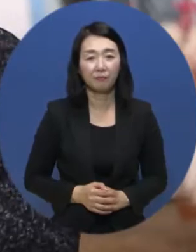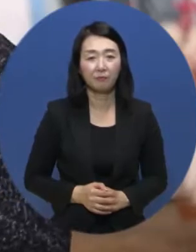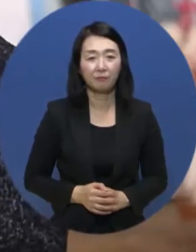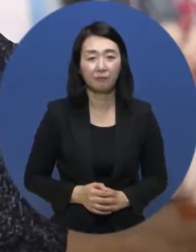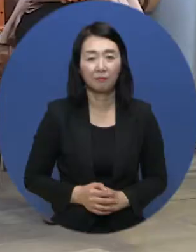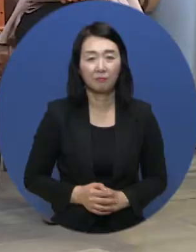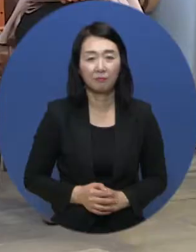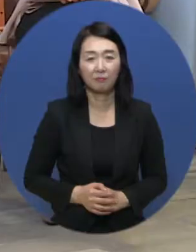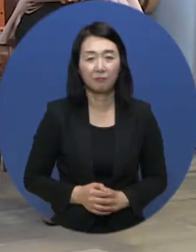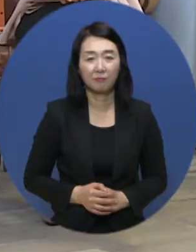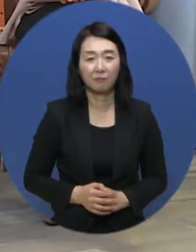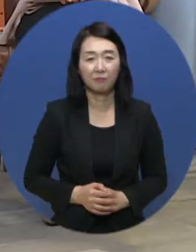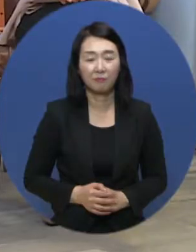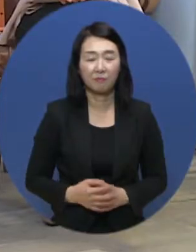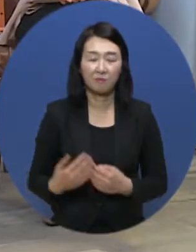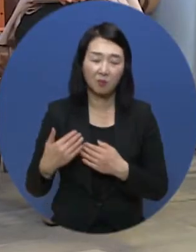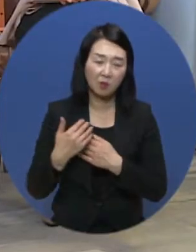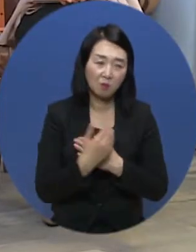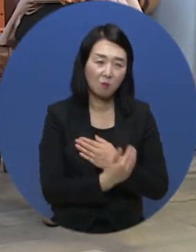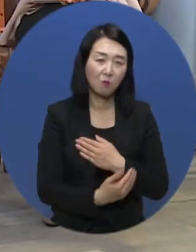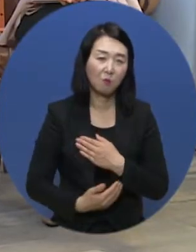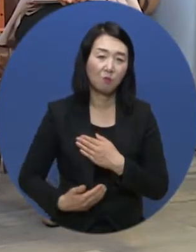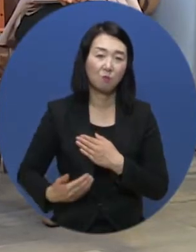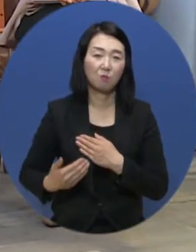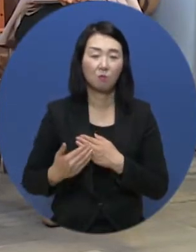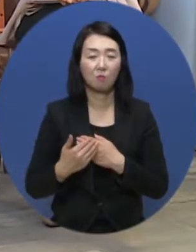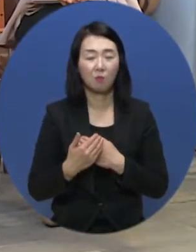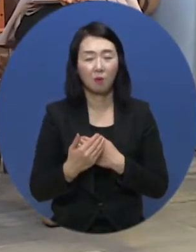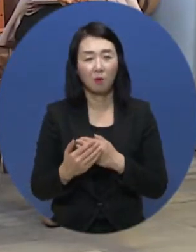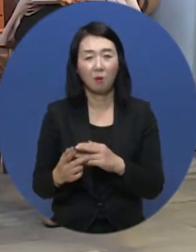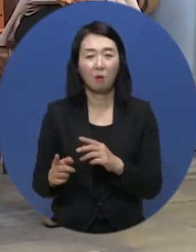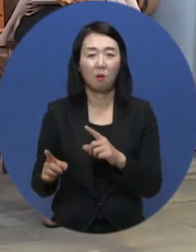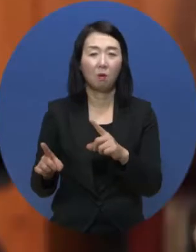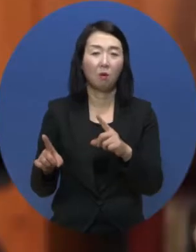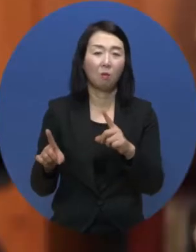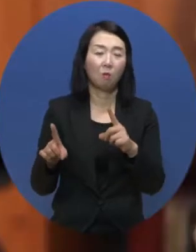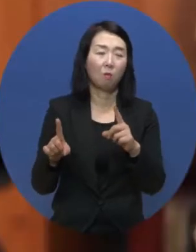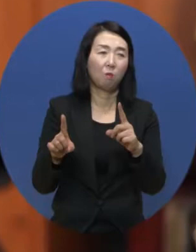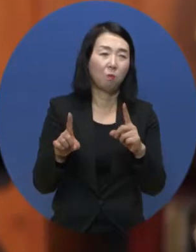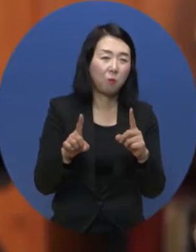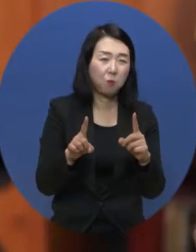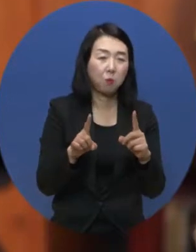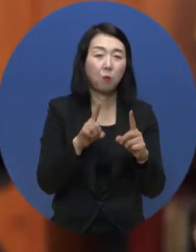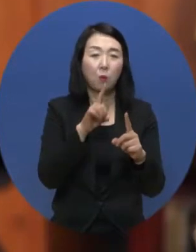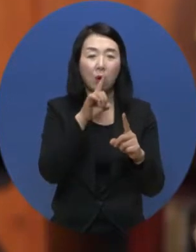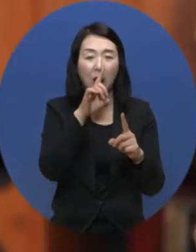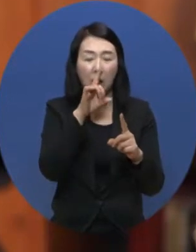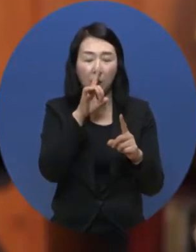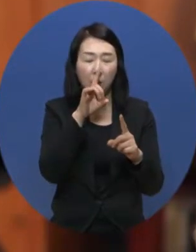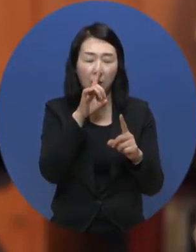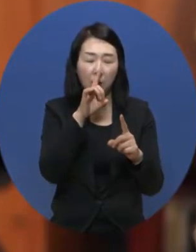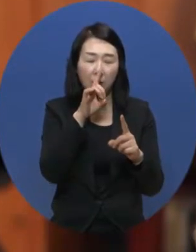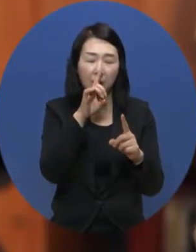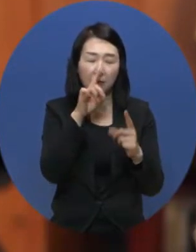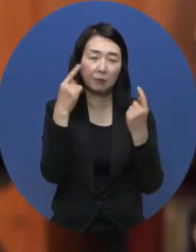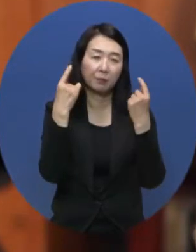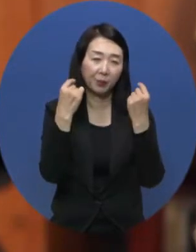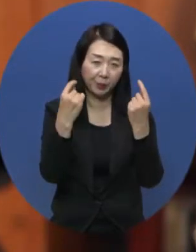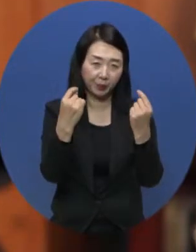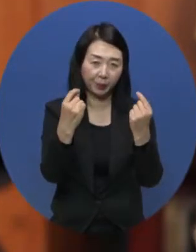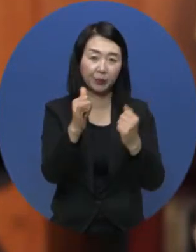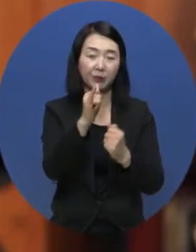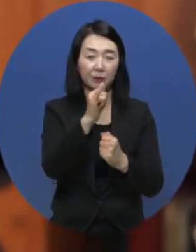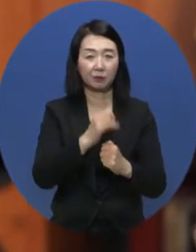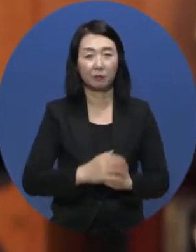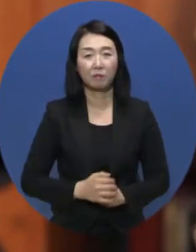했었는데 몸이 차도가 없고 뭐 어느 정도 정체기에 접어들면서 이게 나한테